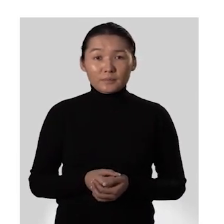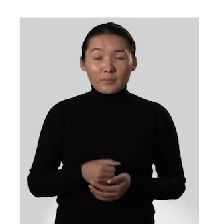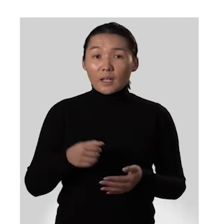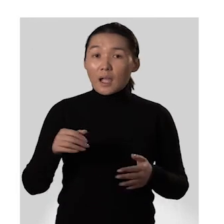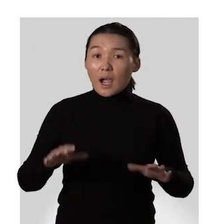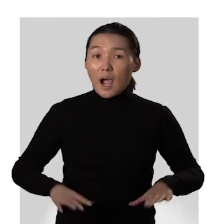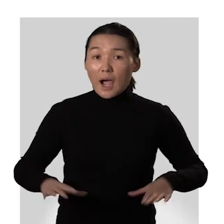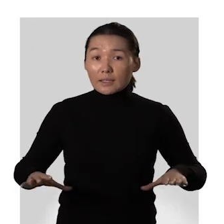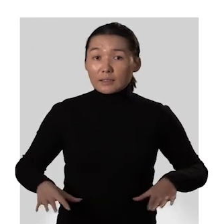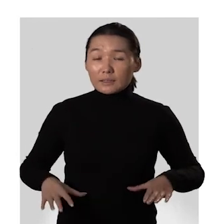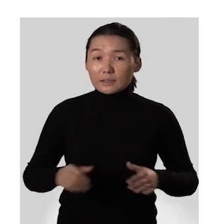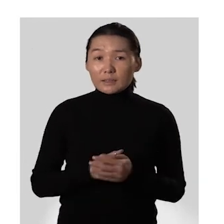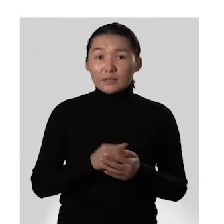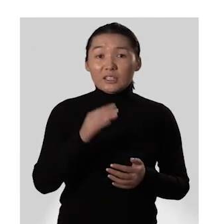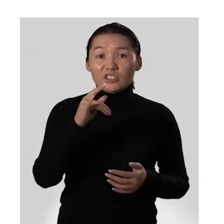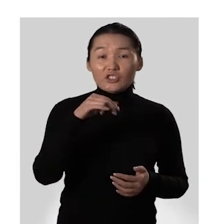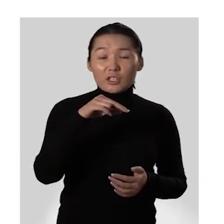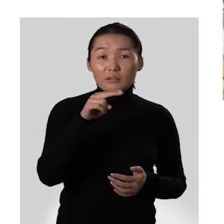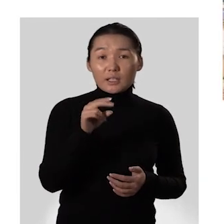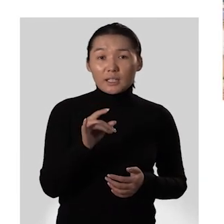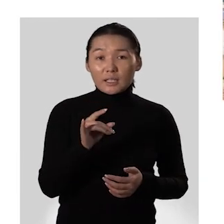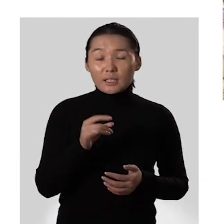Ат жылкы.